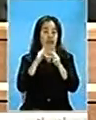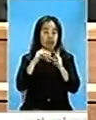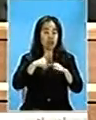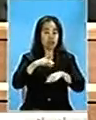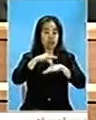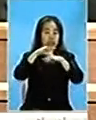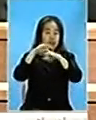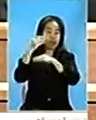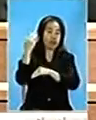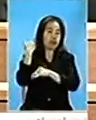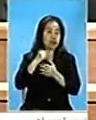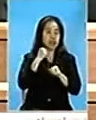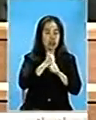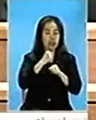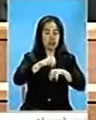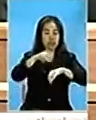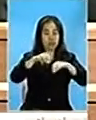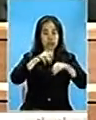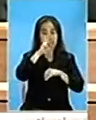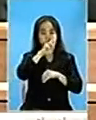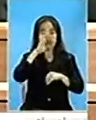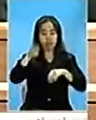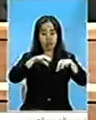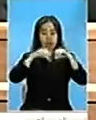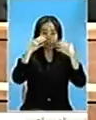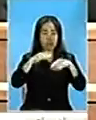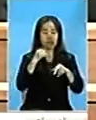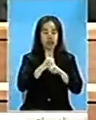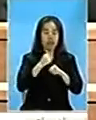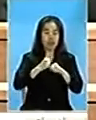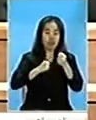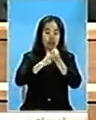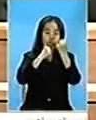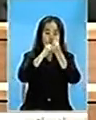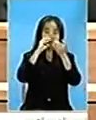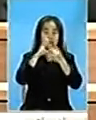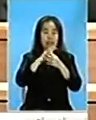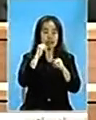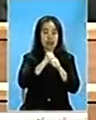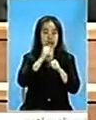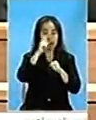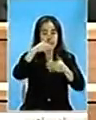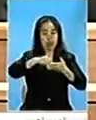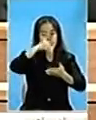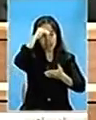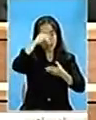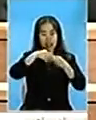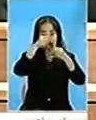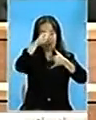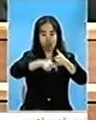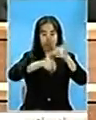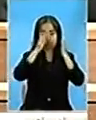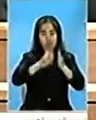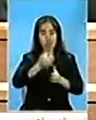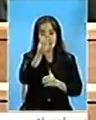งขึ้นมาได้ทำเรื่องนี้อย่างเป็นระบบว่าเราจะขับเคลื่อนของการที่จะสร้างการศึกษาเพื่อสร้างความเป็นพลเมืองได้อย่างไ